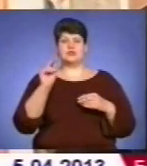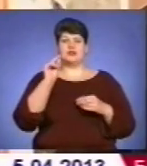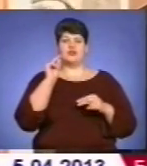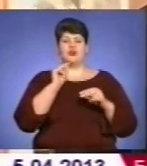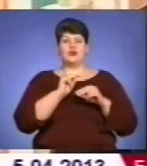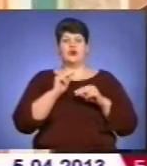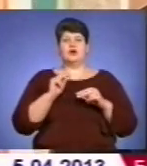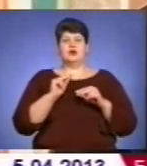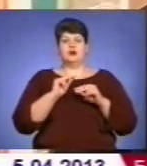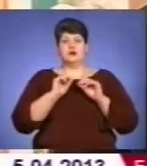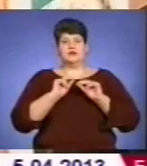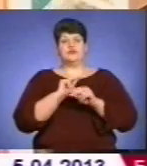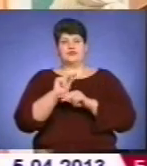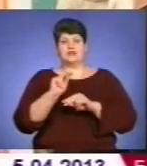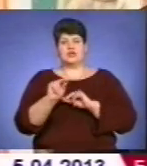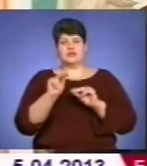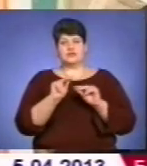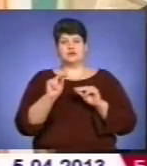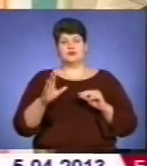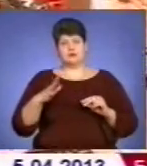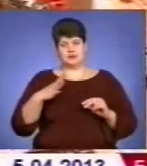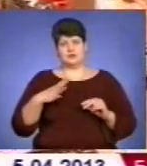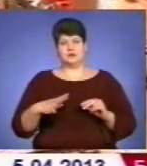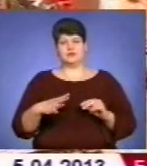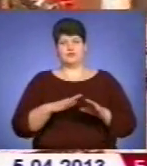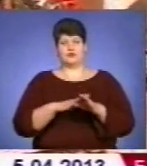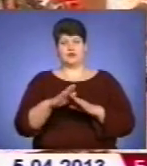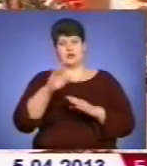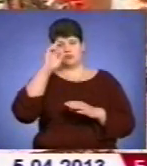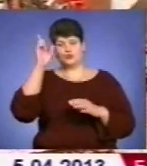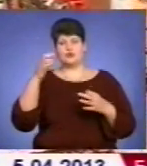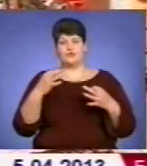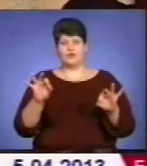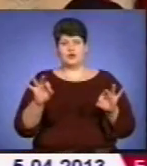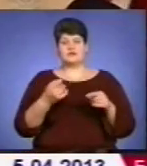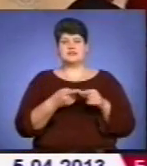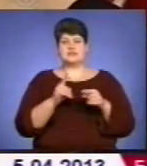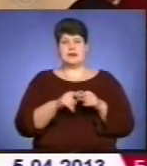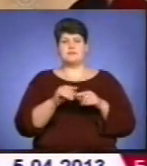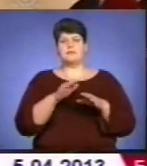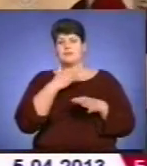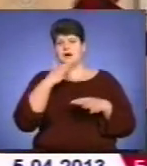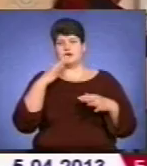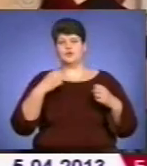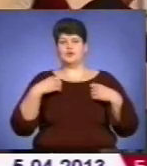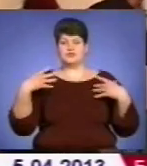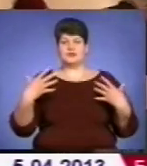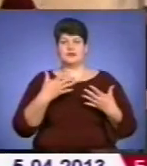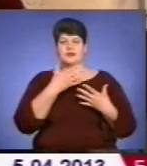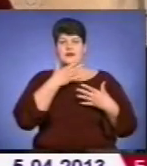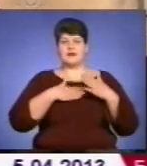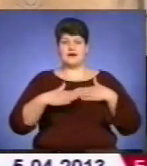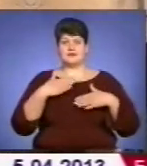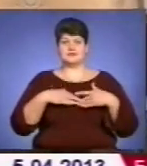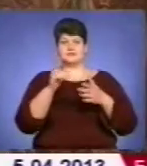смирення у прийнятті і виконанні Божої волі. Богослужіння праздника Благовіщення повне урочистих та радісних гімнів.